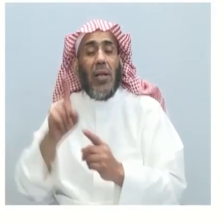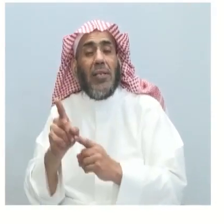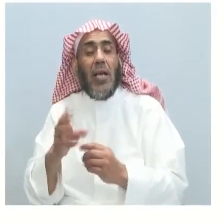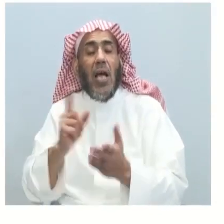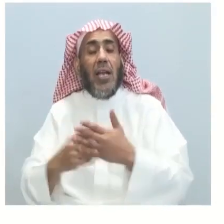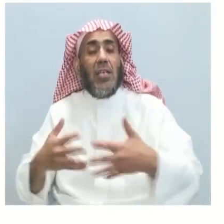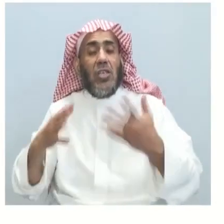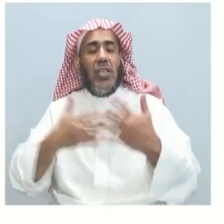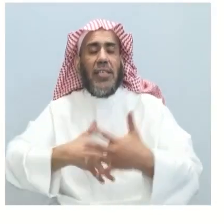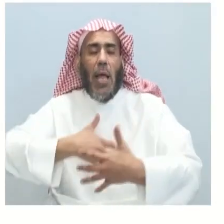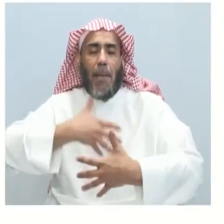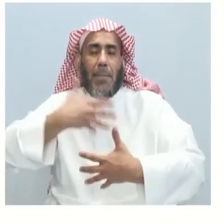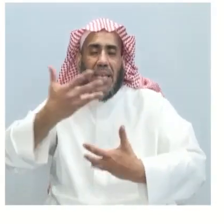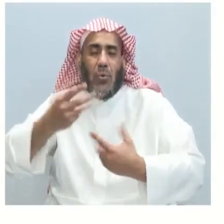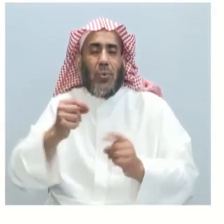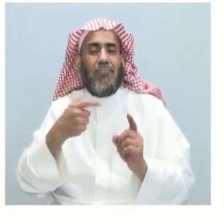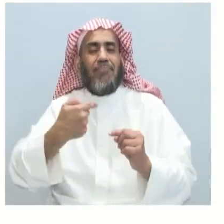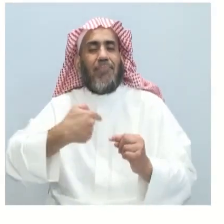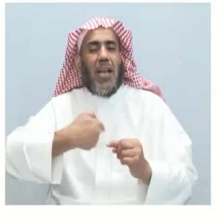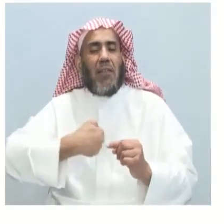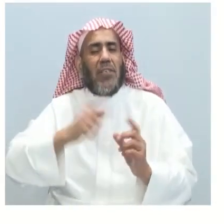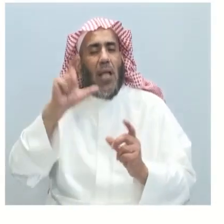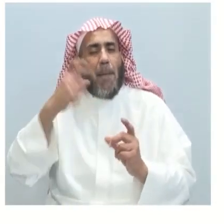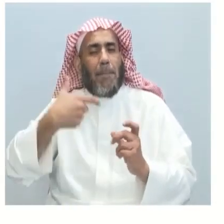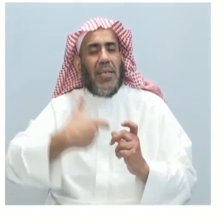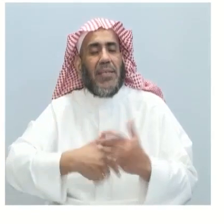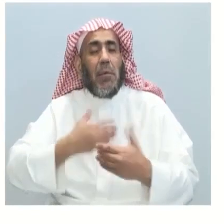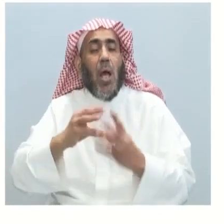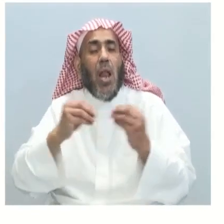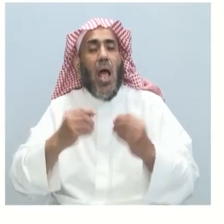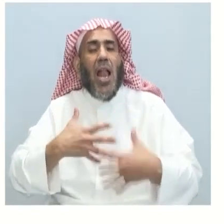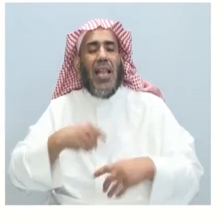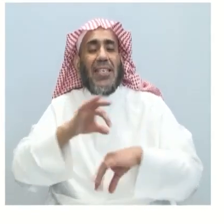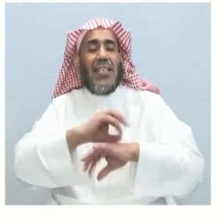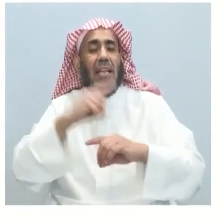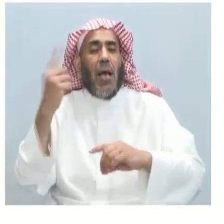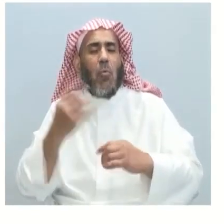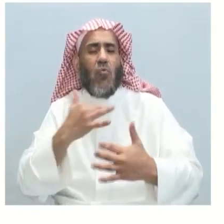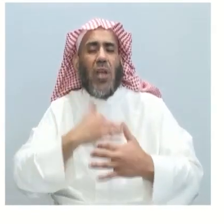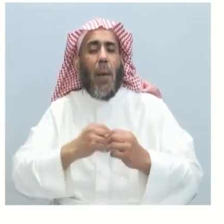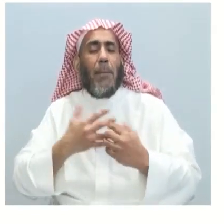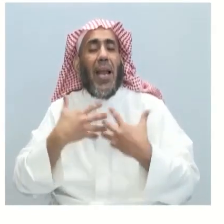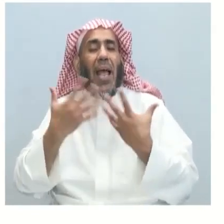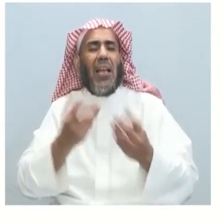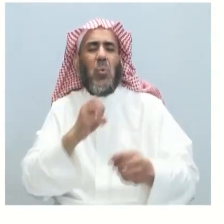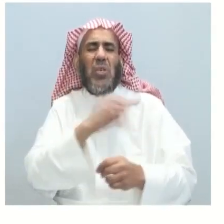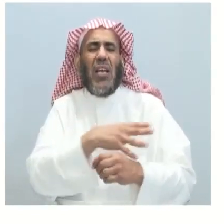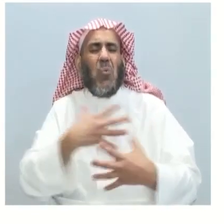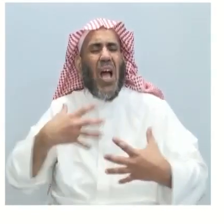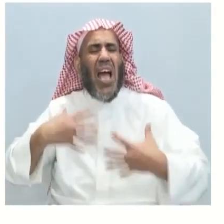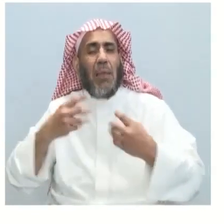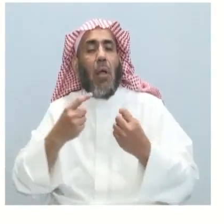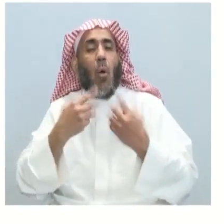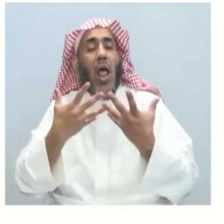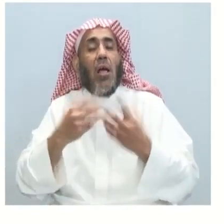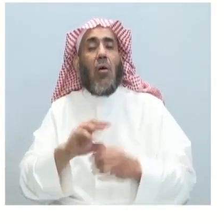ان الشعر تعبير عن النفس يرى ان الشعر تعبير عن النفس بمعناها الانساني العام وما يجول فيها من خير وشر والم ولذه